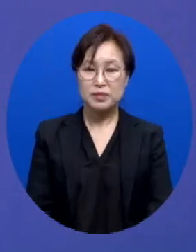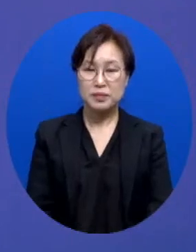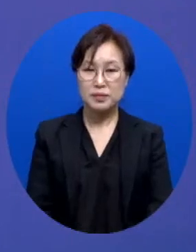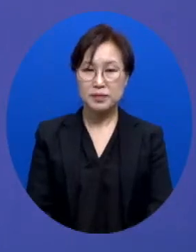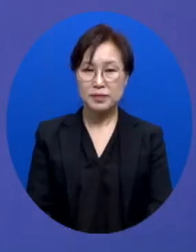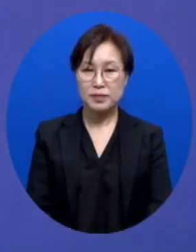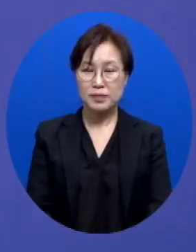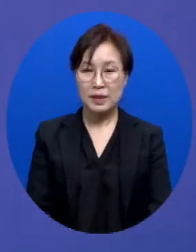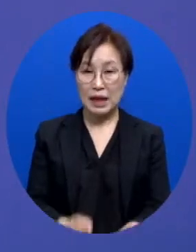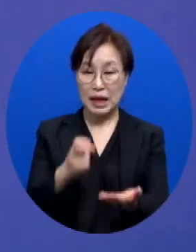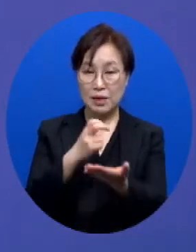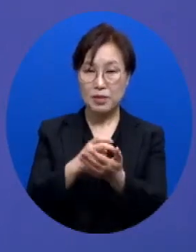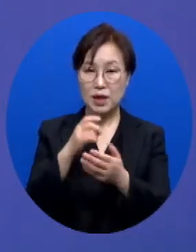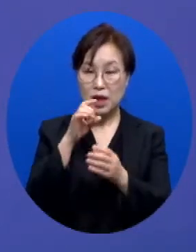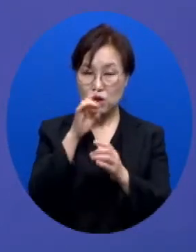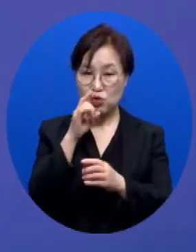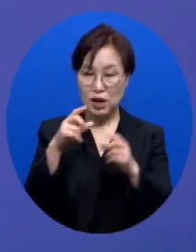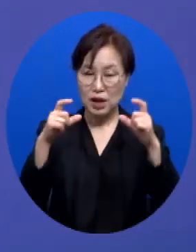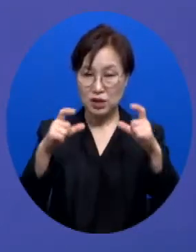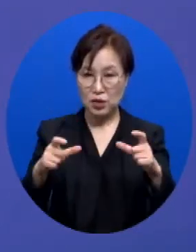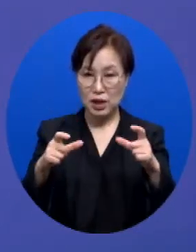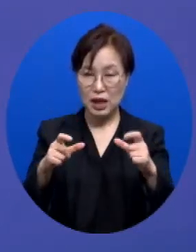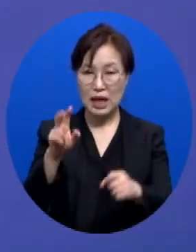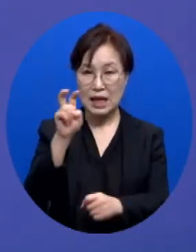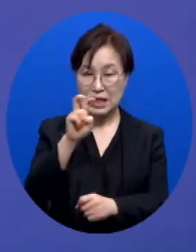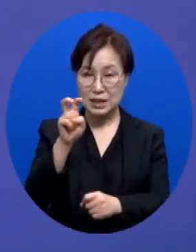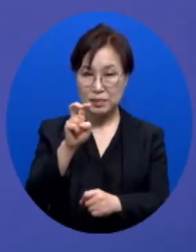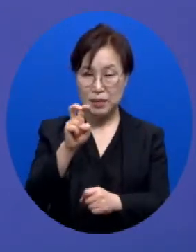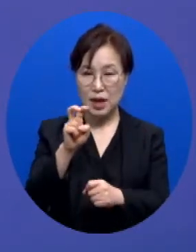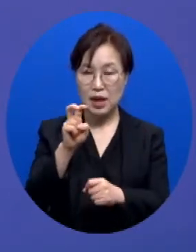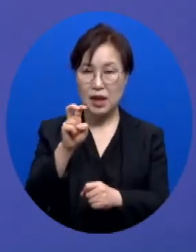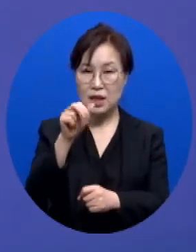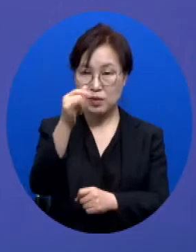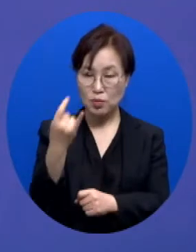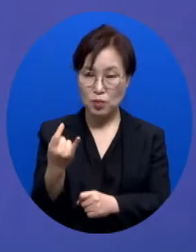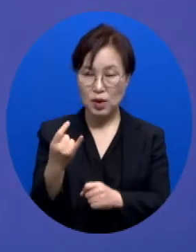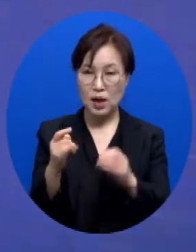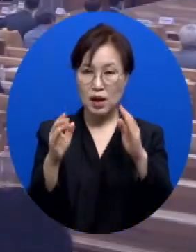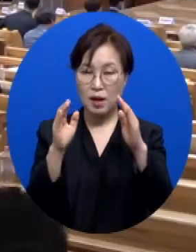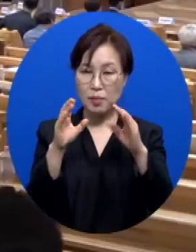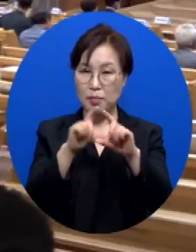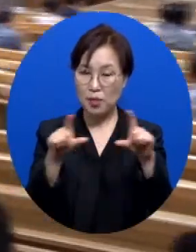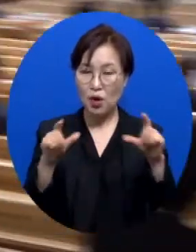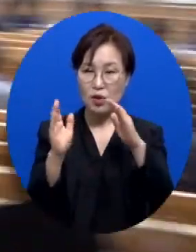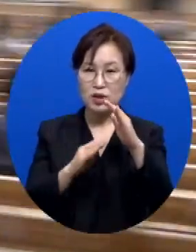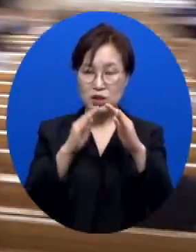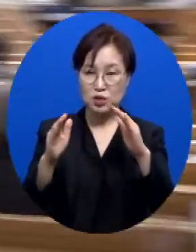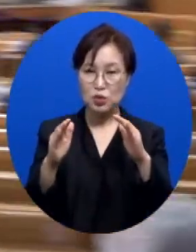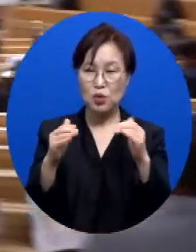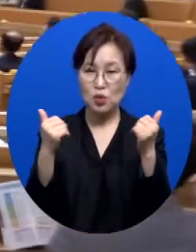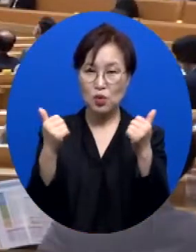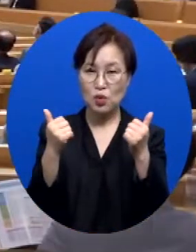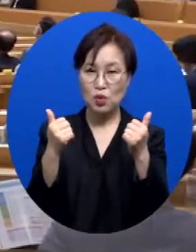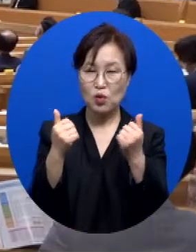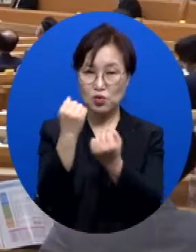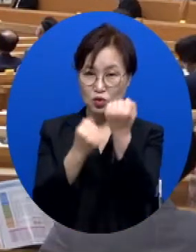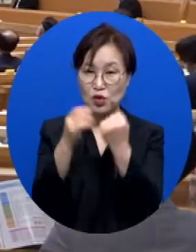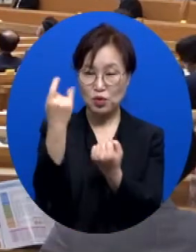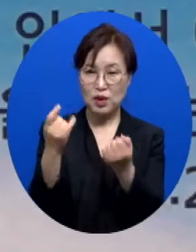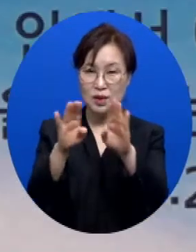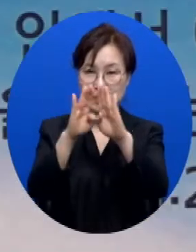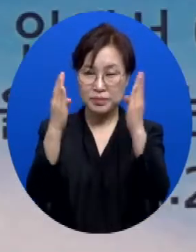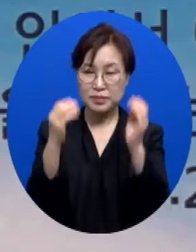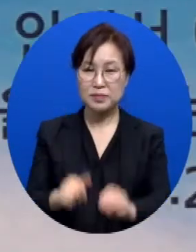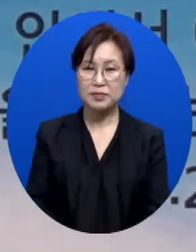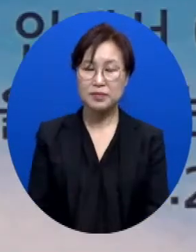기독교 대한 감리회 중앙 면회가 제 20회 평신도 수련회를 열었습니다 개회 에서 말씀에 저는